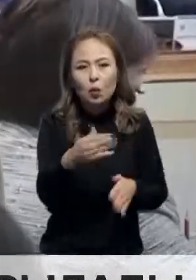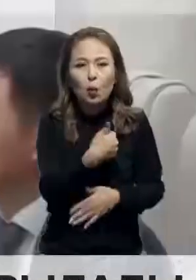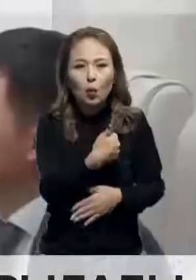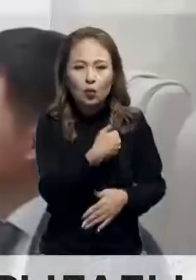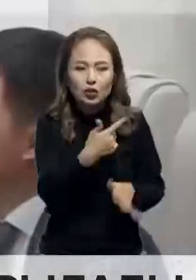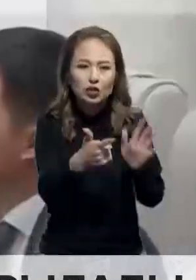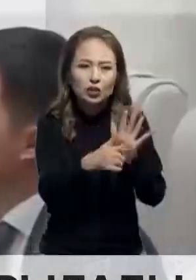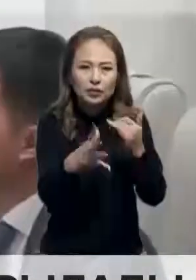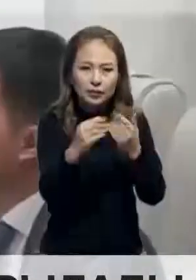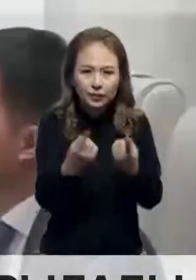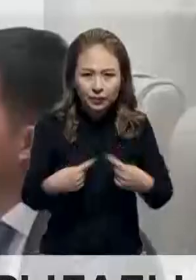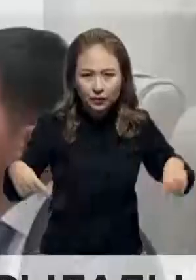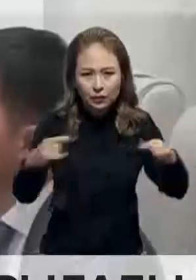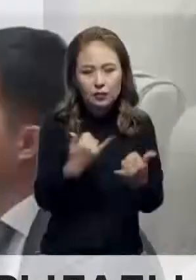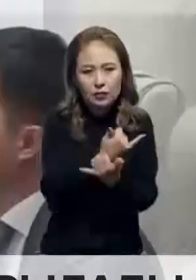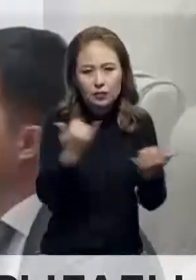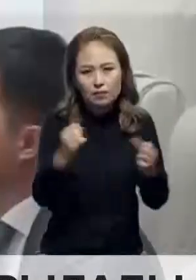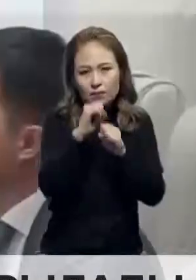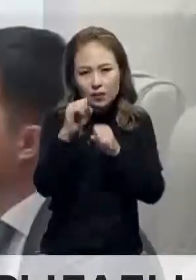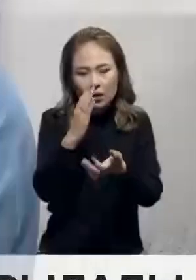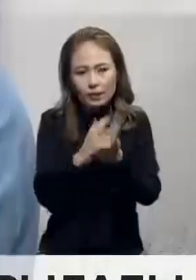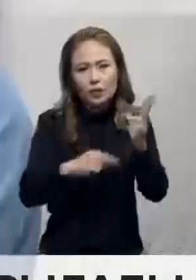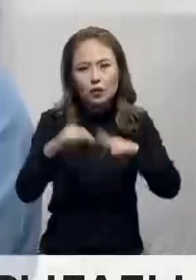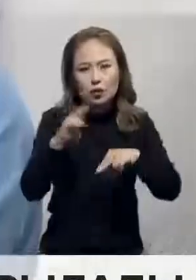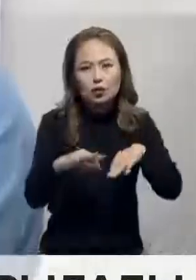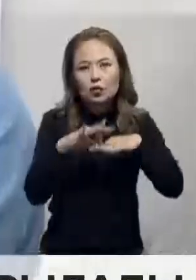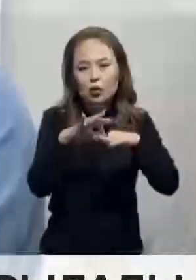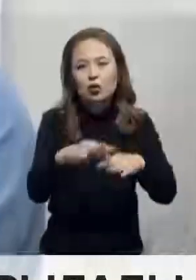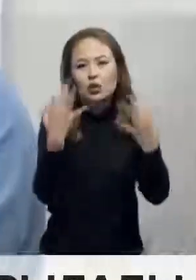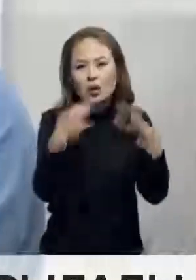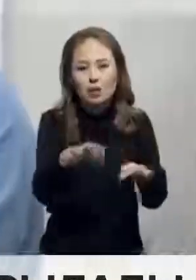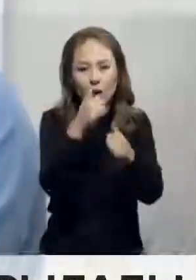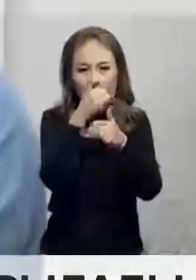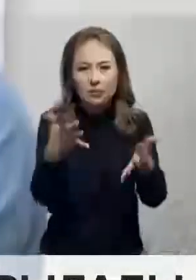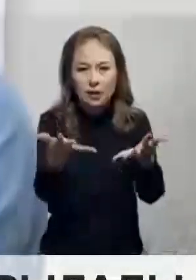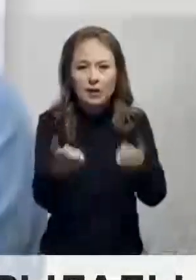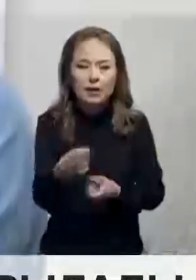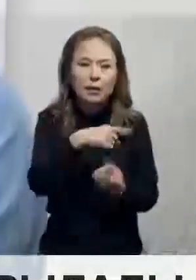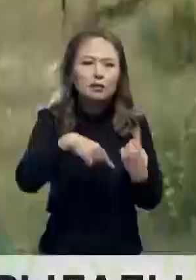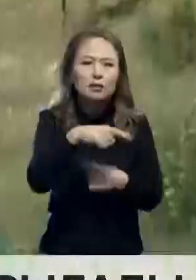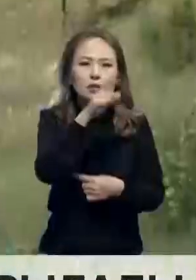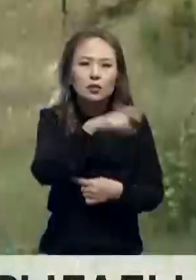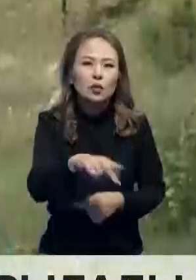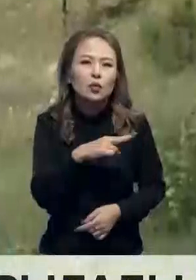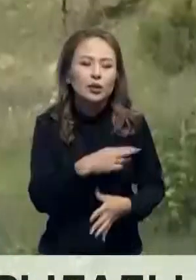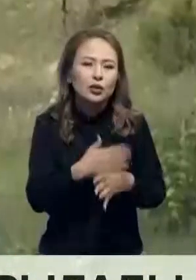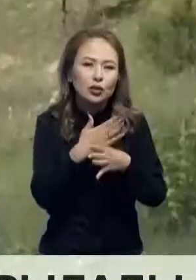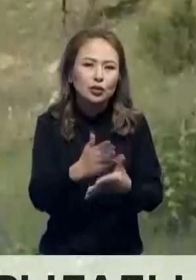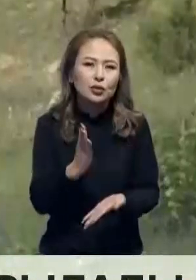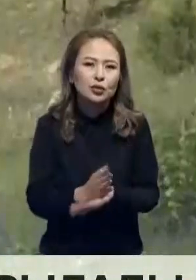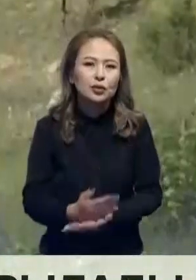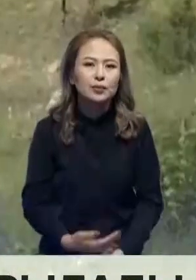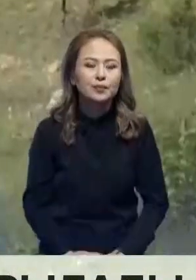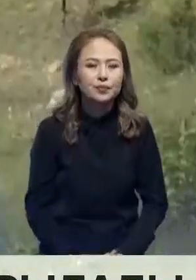азаматқа 7 гектарлық жер телімі су қорғау аймағынан берілген. Құрылыс жүргізуге рұқсат ала алмаған кәсіпкер құзырлы орган өкілдерінің